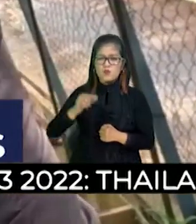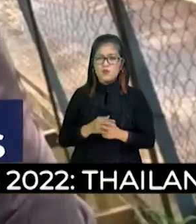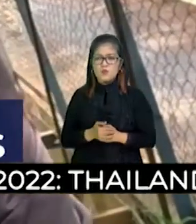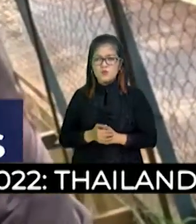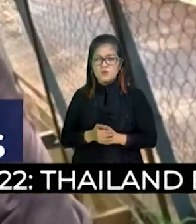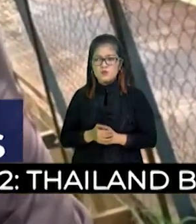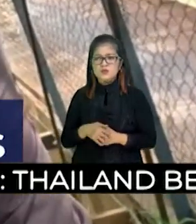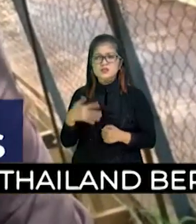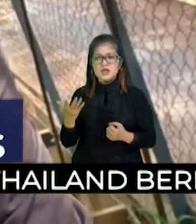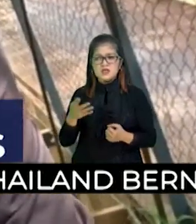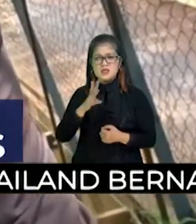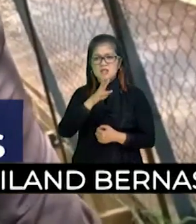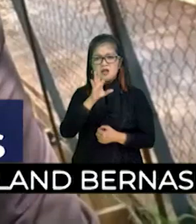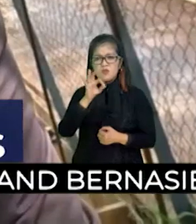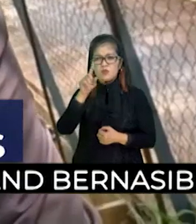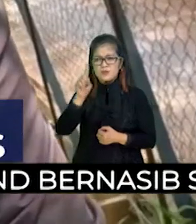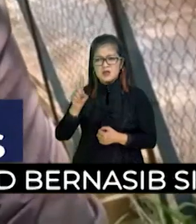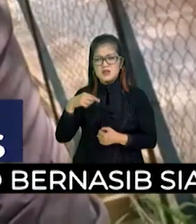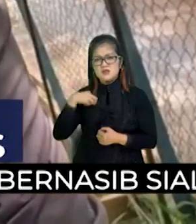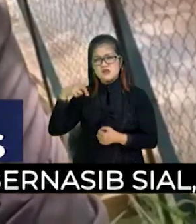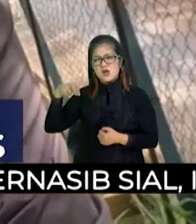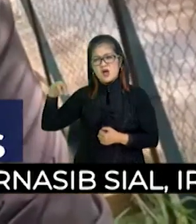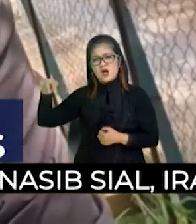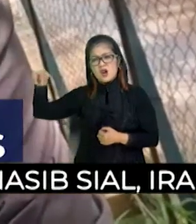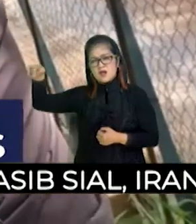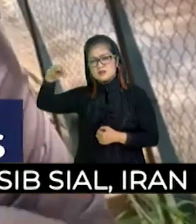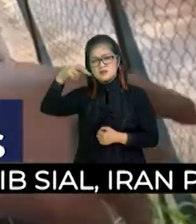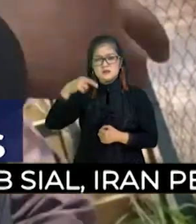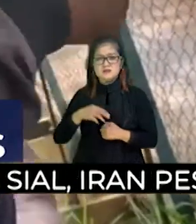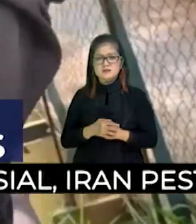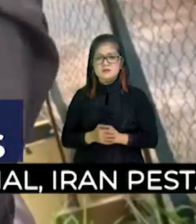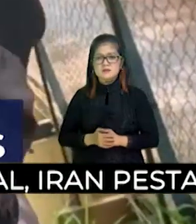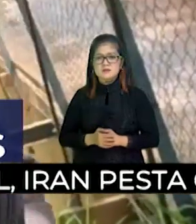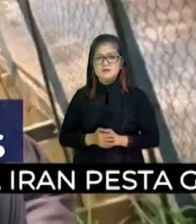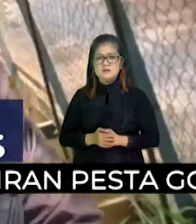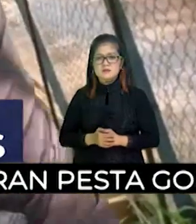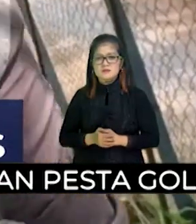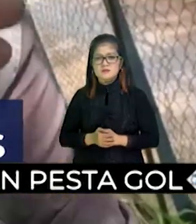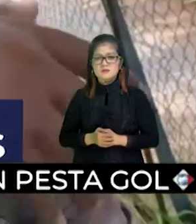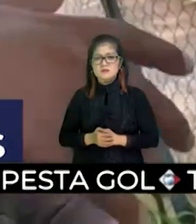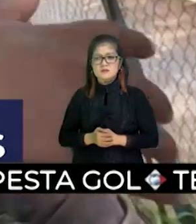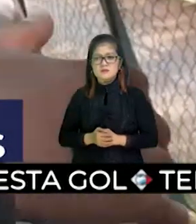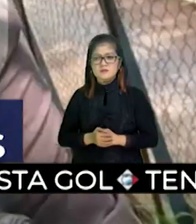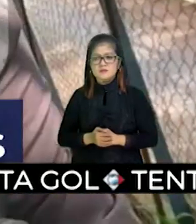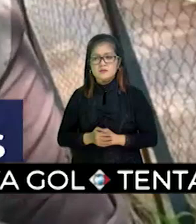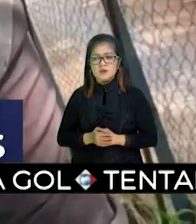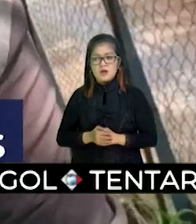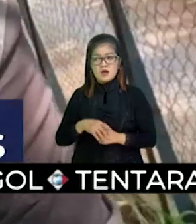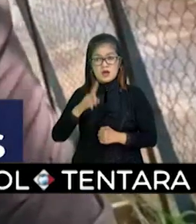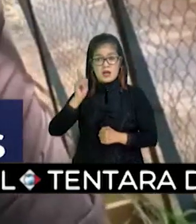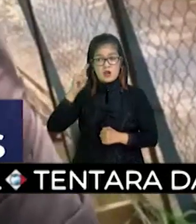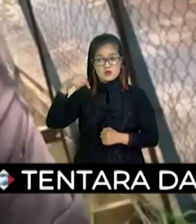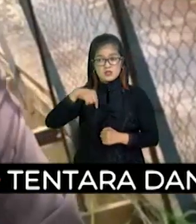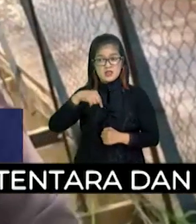setengah jam kali. Setengah jam lebih lah. Kalau perjalanan, kan jalannya kan dari sini kan enggak jalan bagus. Maksudnya